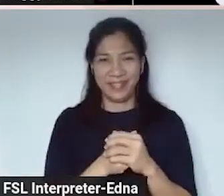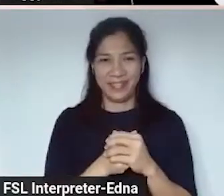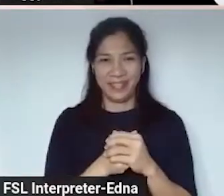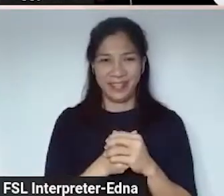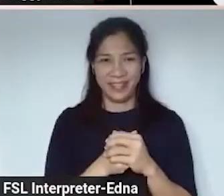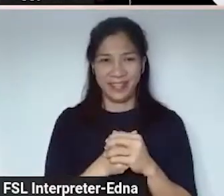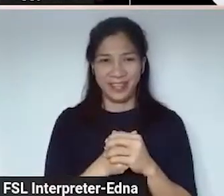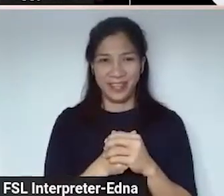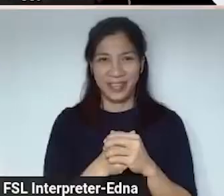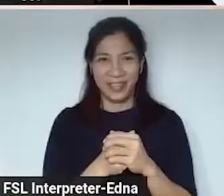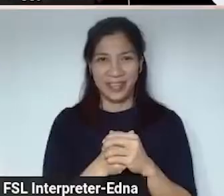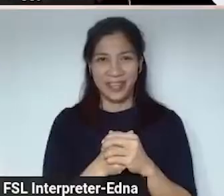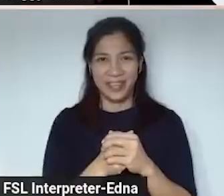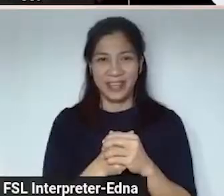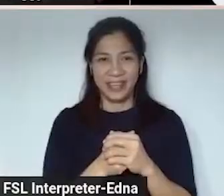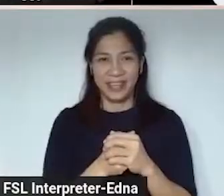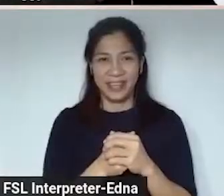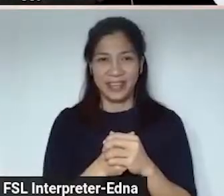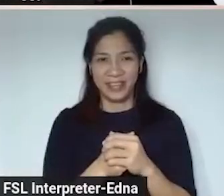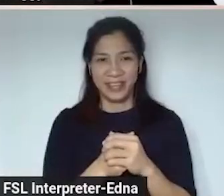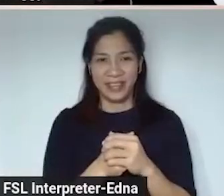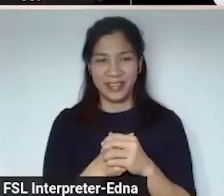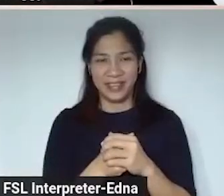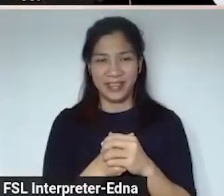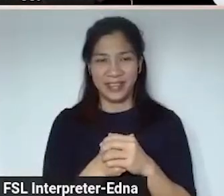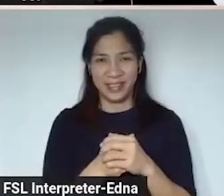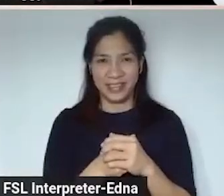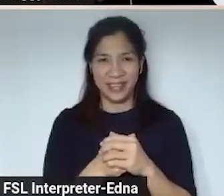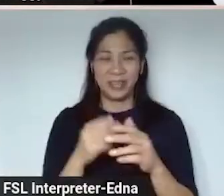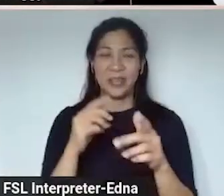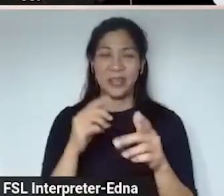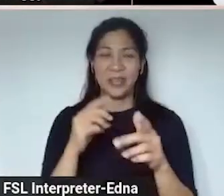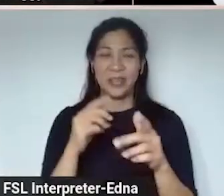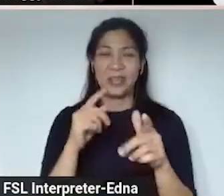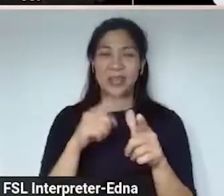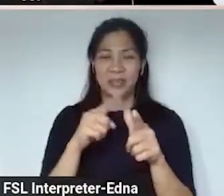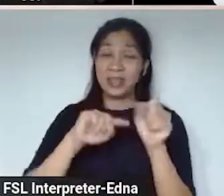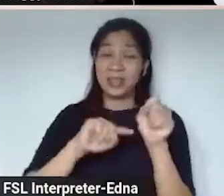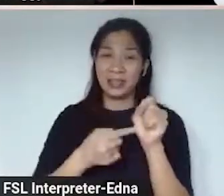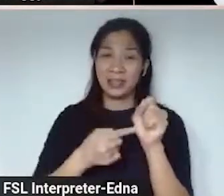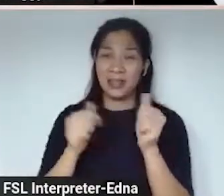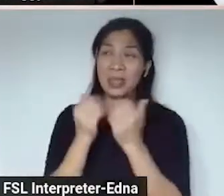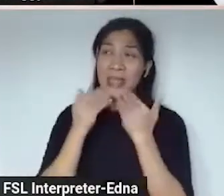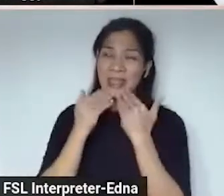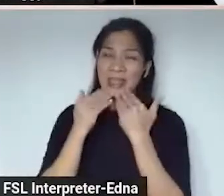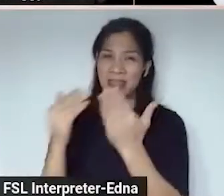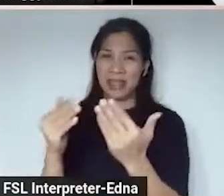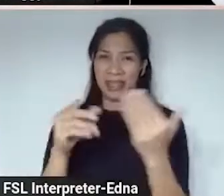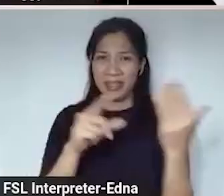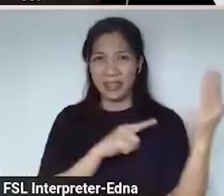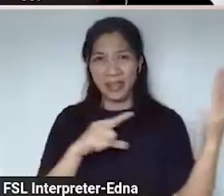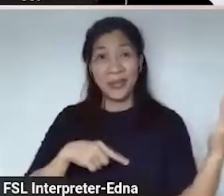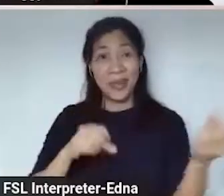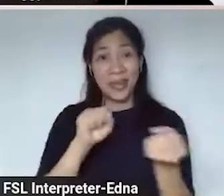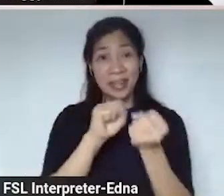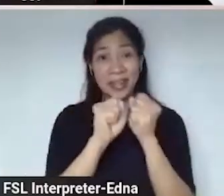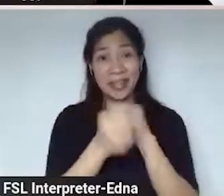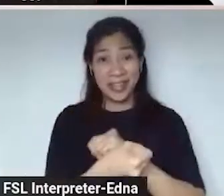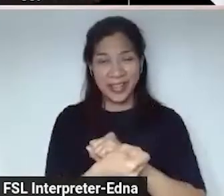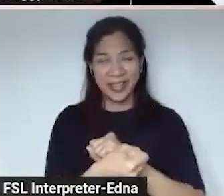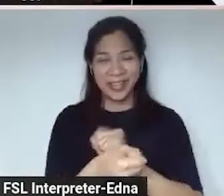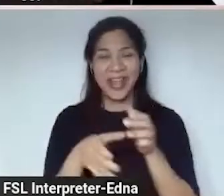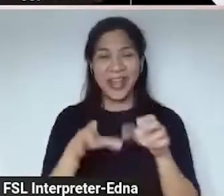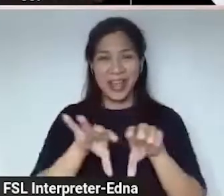with thanks to the Lord. Yun yun. Naiba na yung pagdasal ko dati. I remember when I was praying in my younger